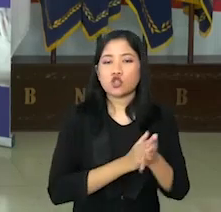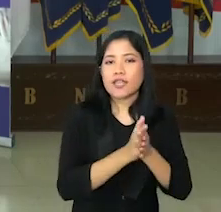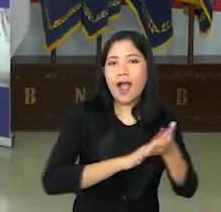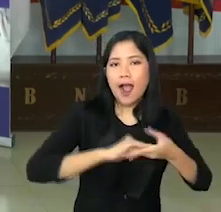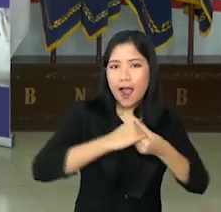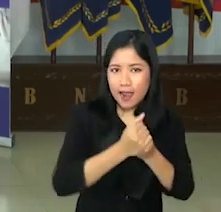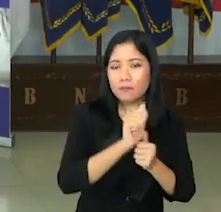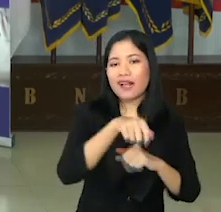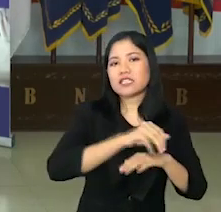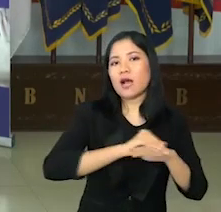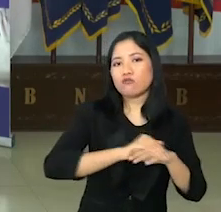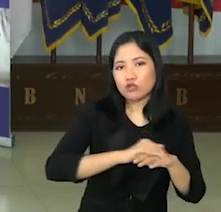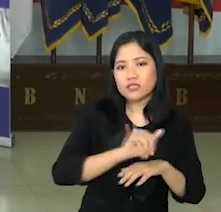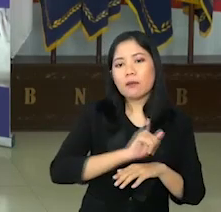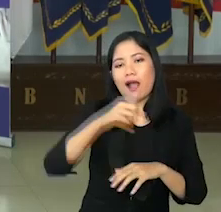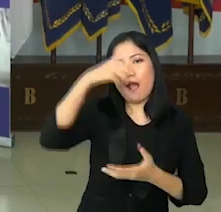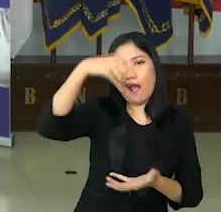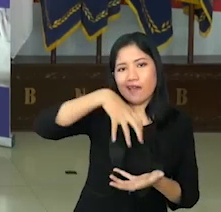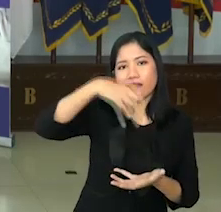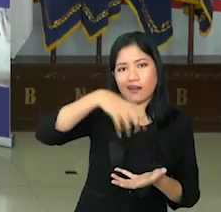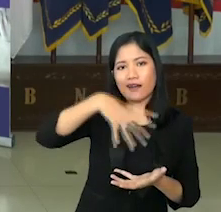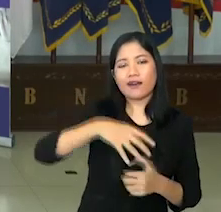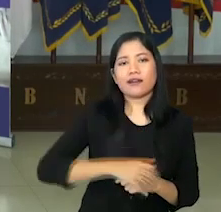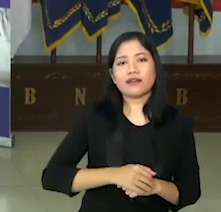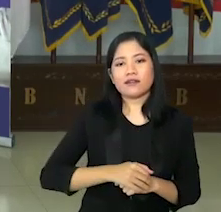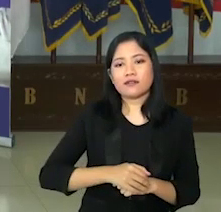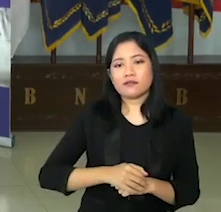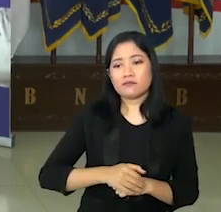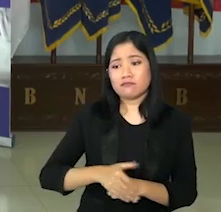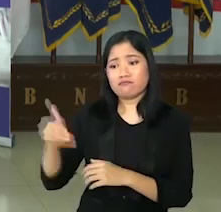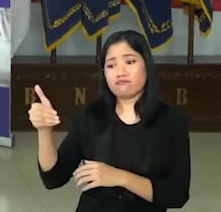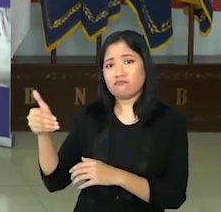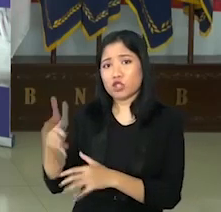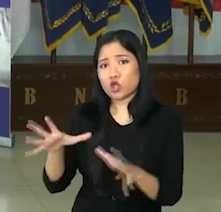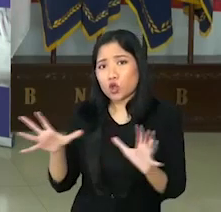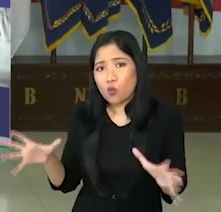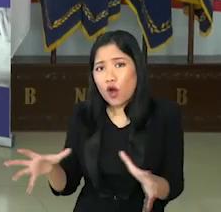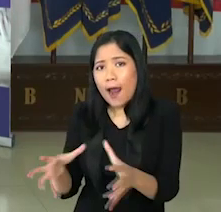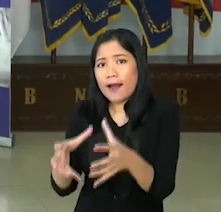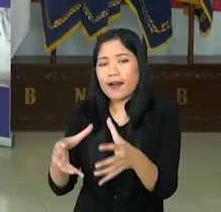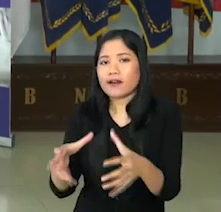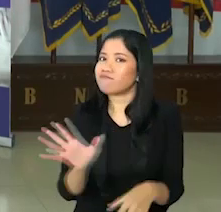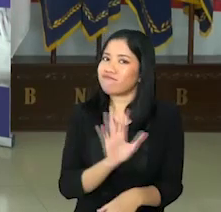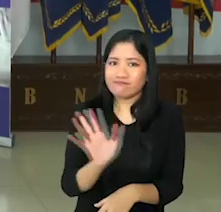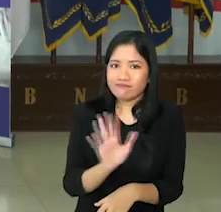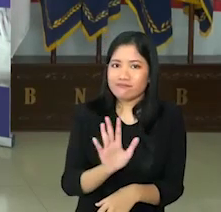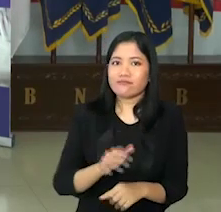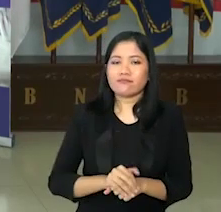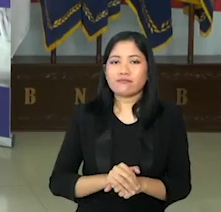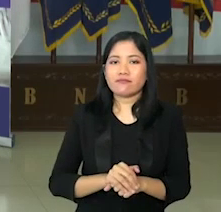air yang mengalir ke Hai hindari kerumunan pembatasan sosial berskala